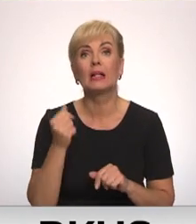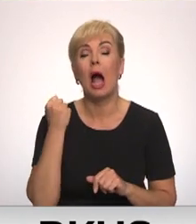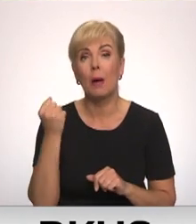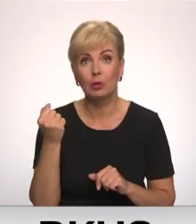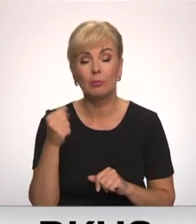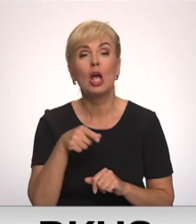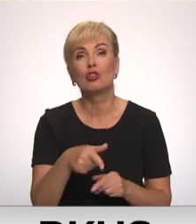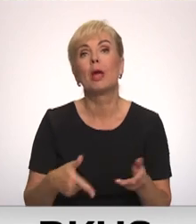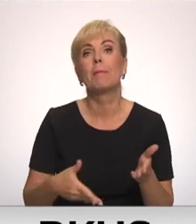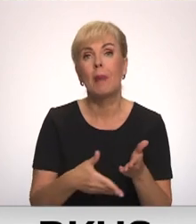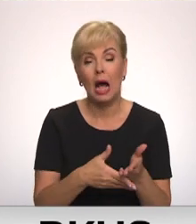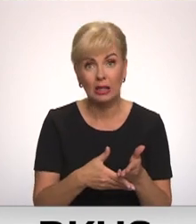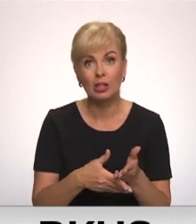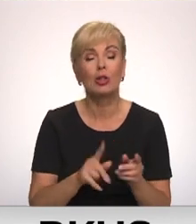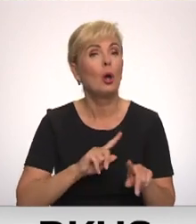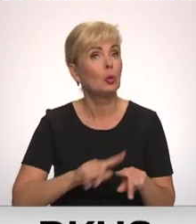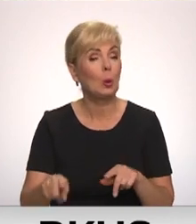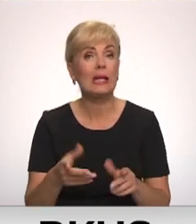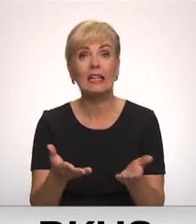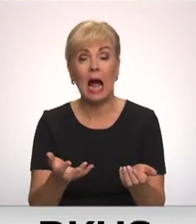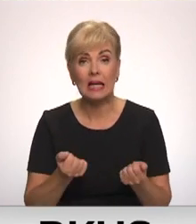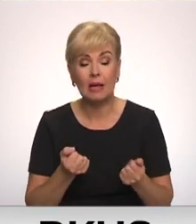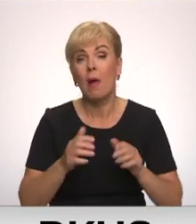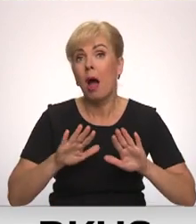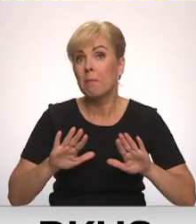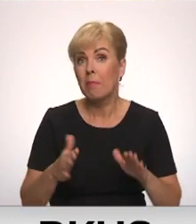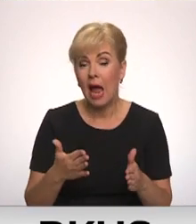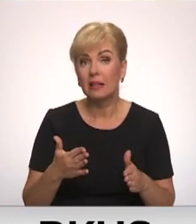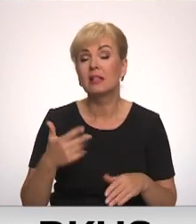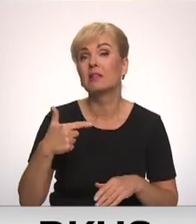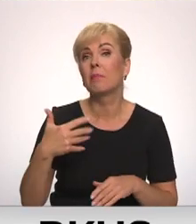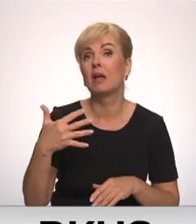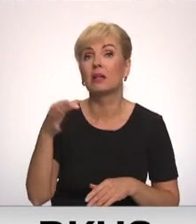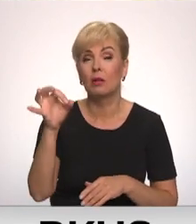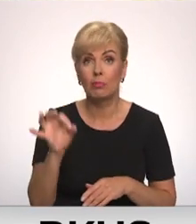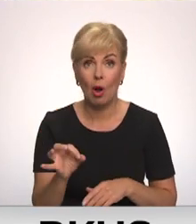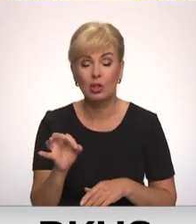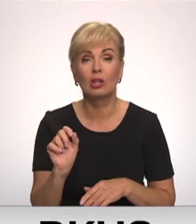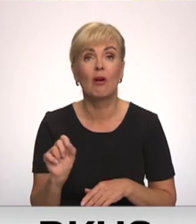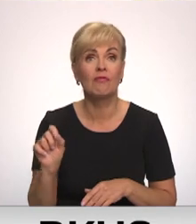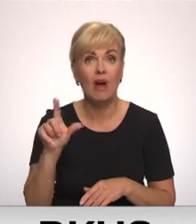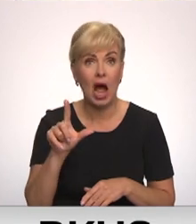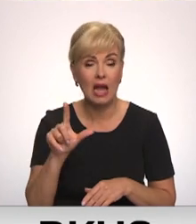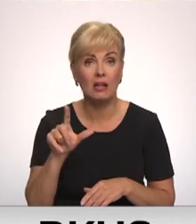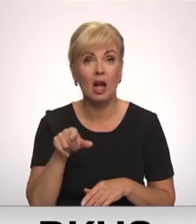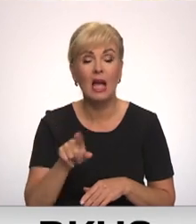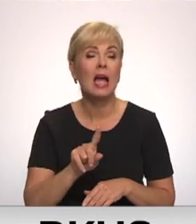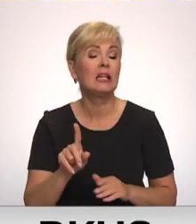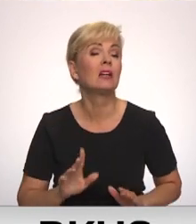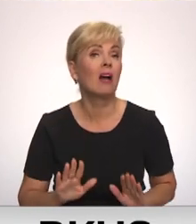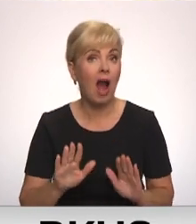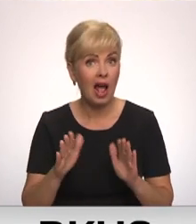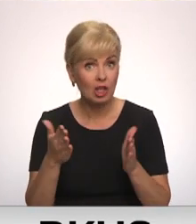viņiem šīta palīdzība jāsaņem nekavējoties, bet 75% un vairāk